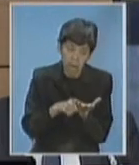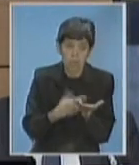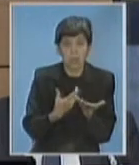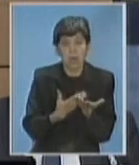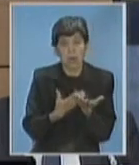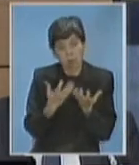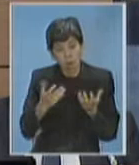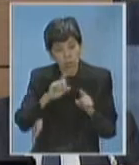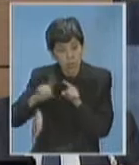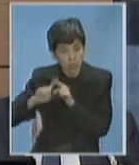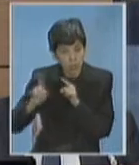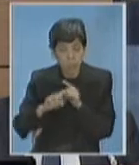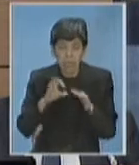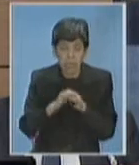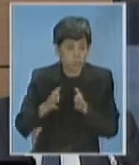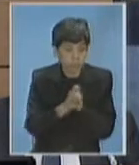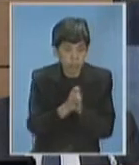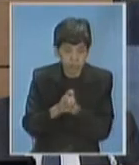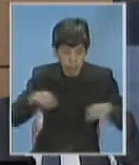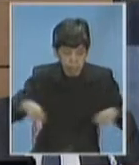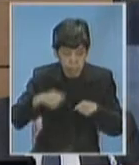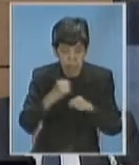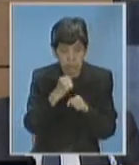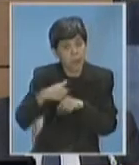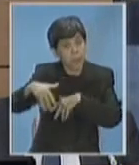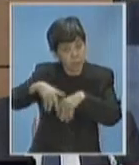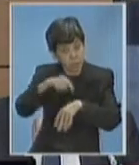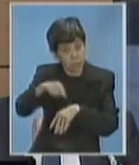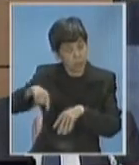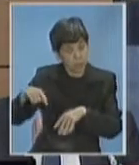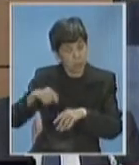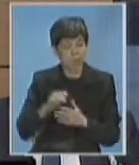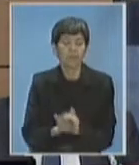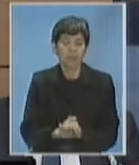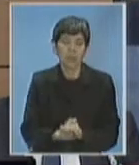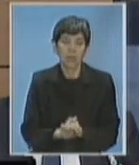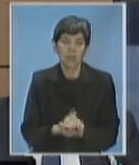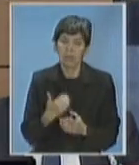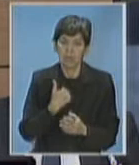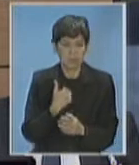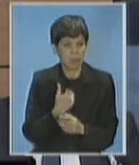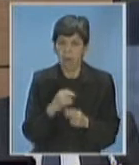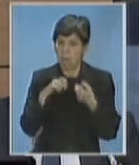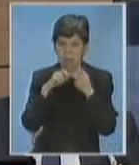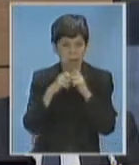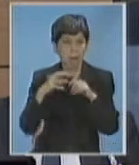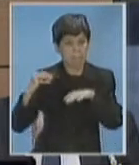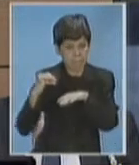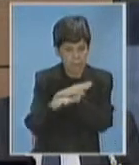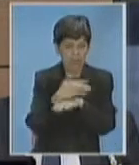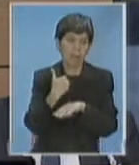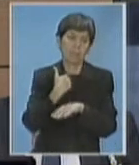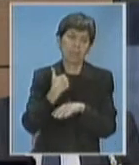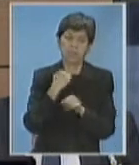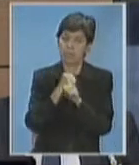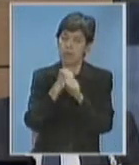อุปกรณ์เหล่านี้ซึ่งเป็นเครื่องครัวที่จำเป็นสำหรับพี่น้องประชาชนนั้นเป็นสารที่ก่อให้เกิดมะเร็งและหน่ว